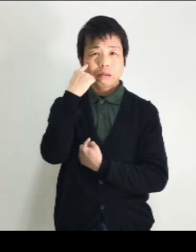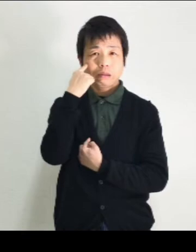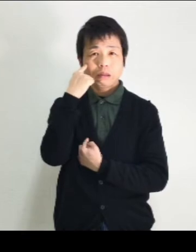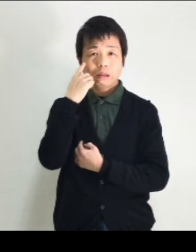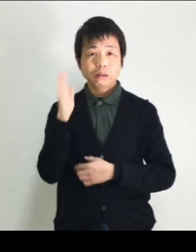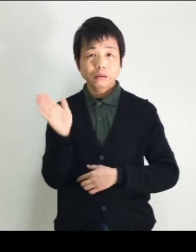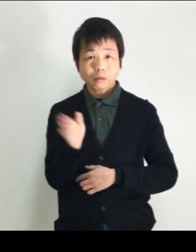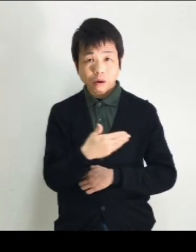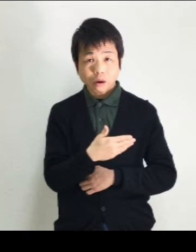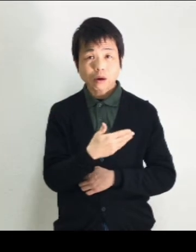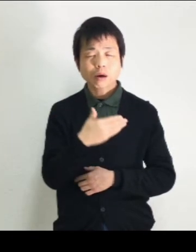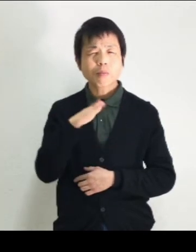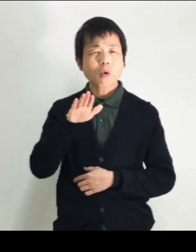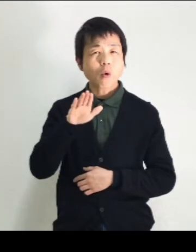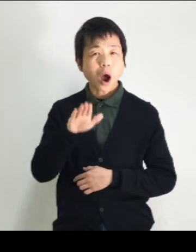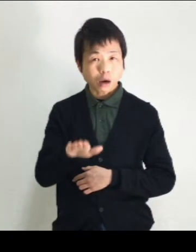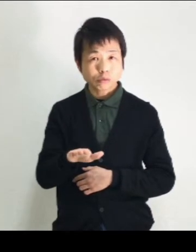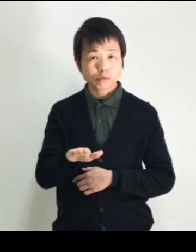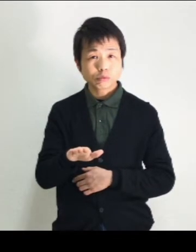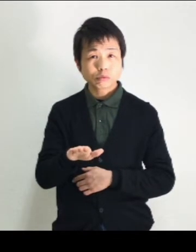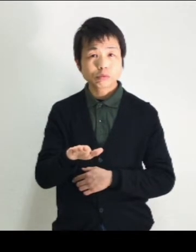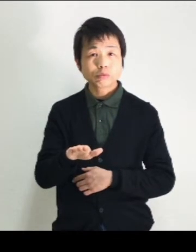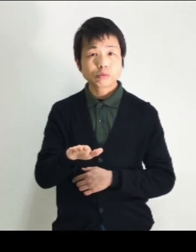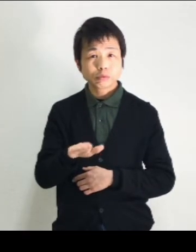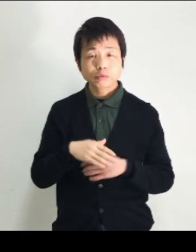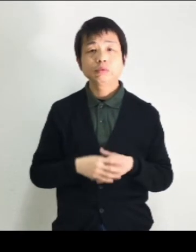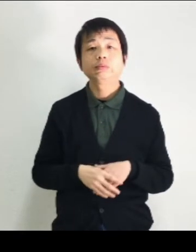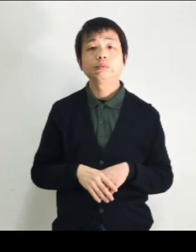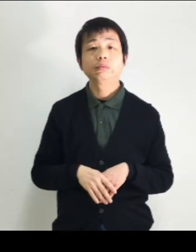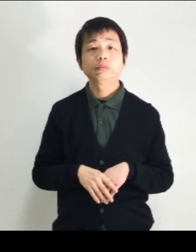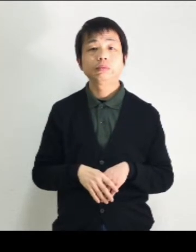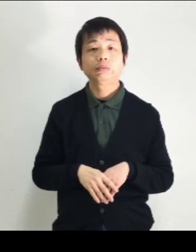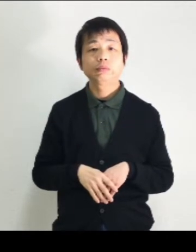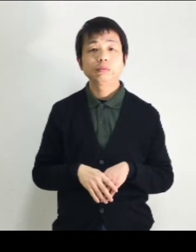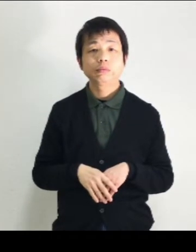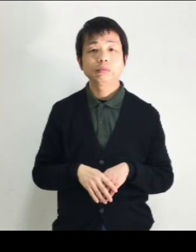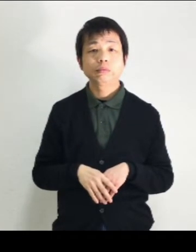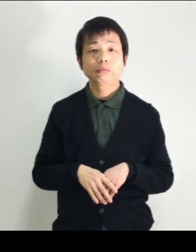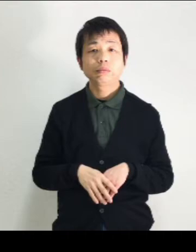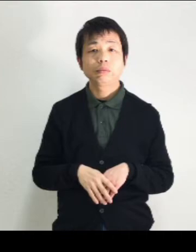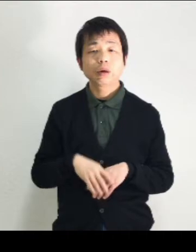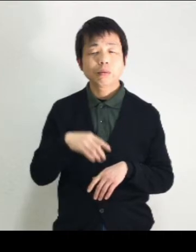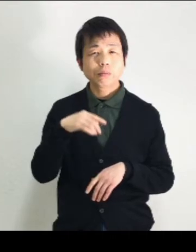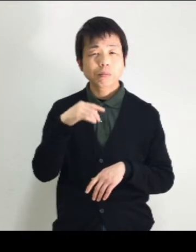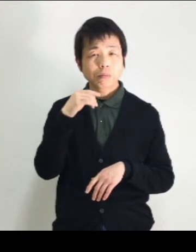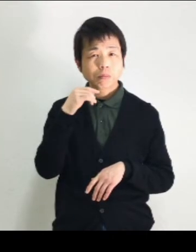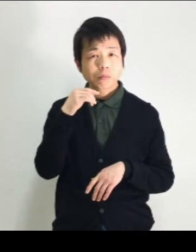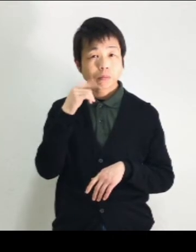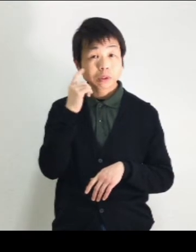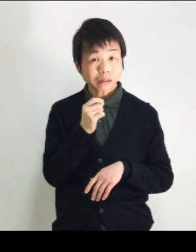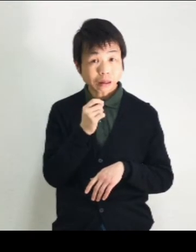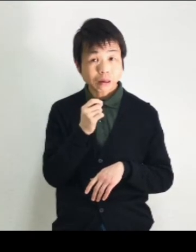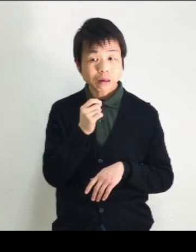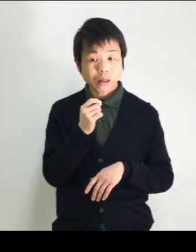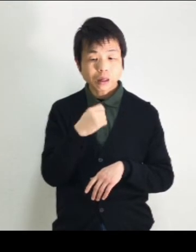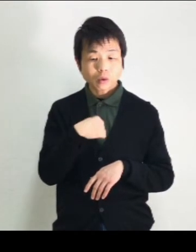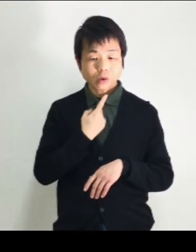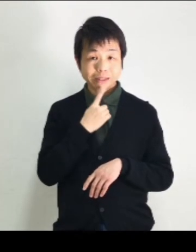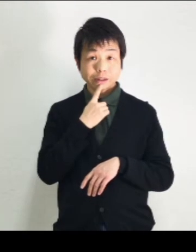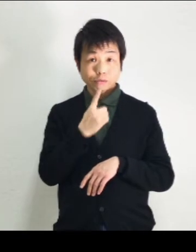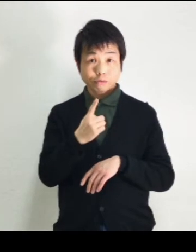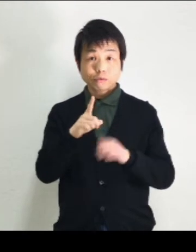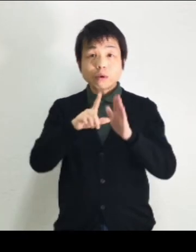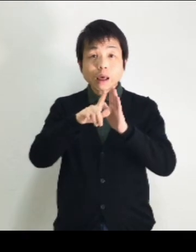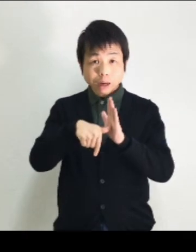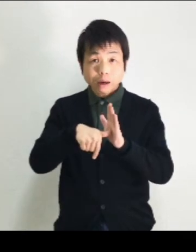一人に感じたり、孤立を感じたりしてしまう部分が、まあ、ある。もしくは私が言う